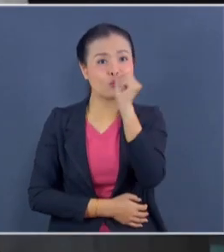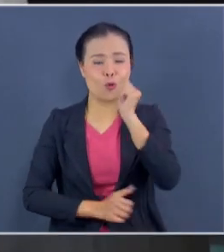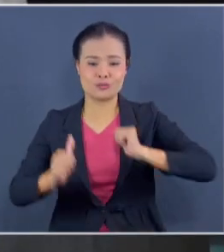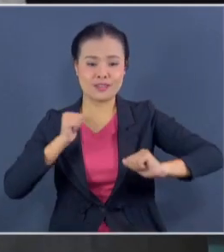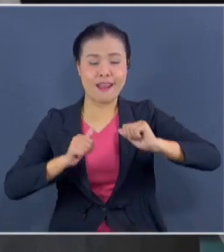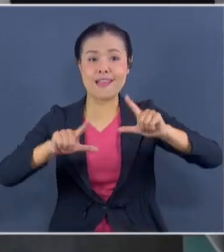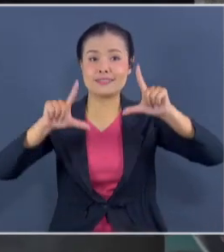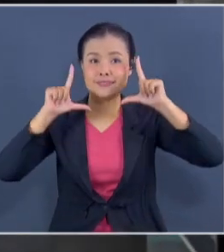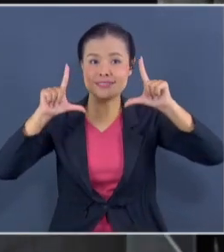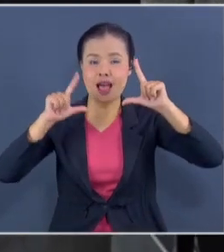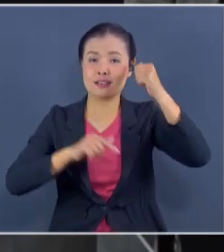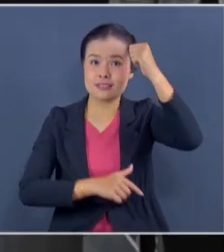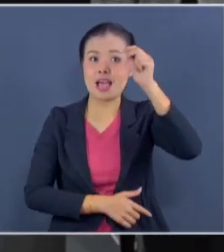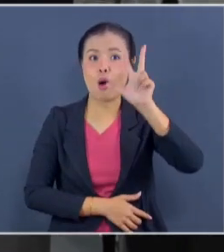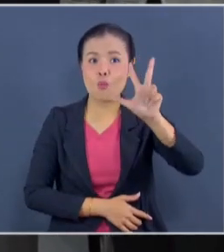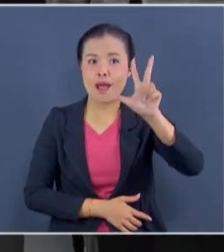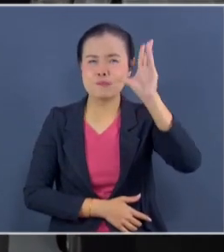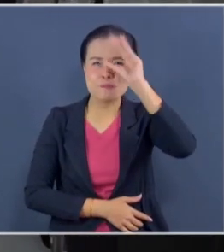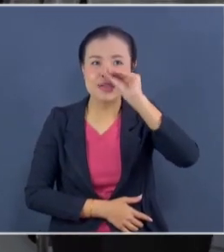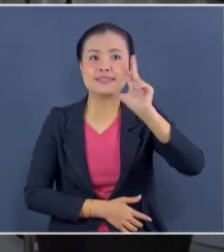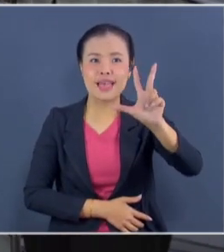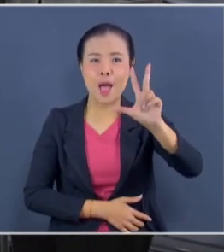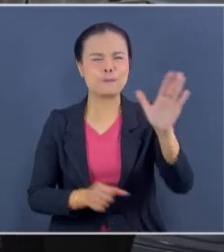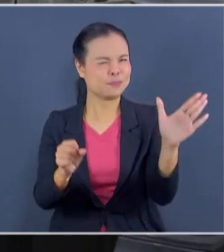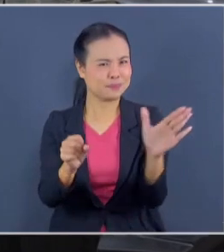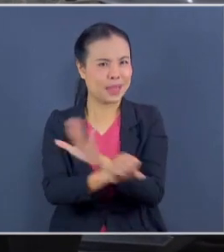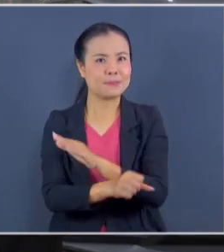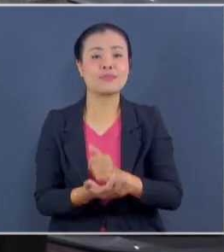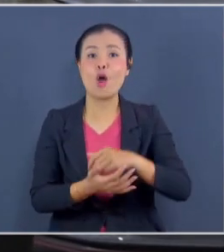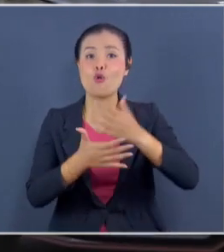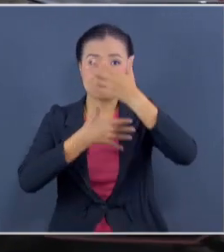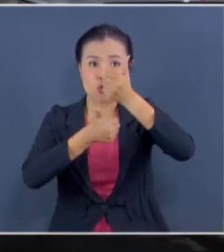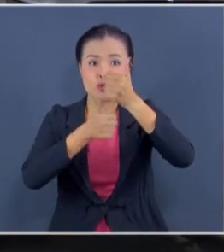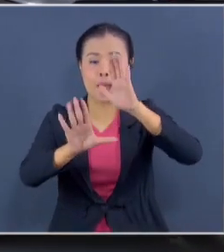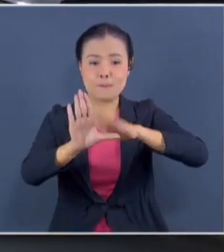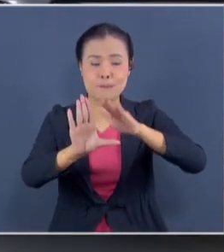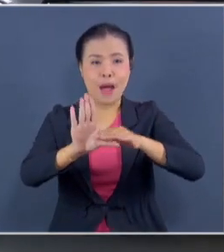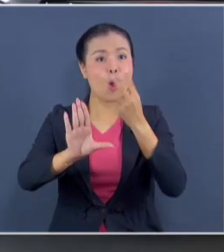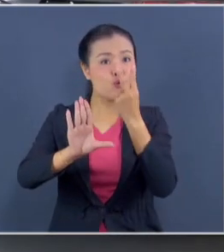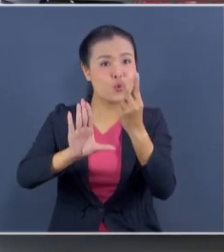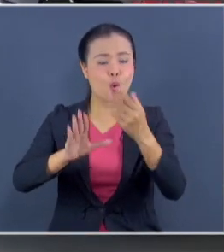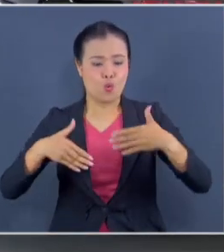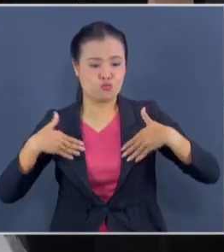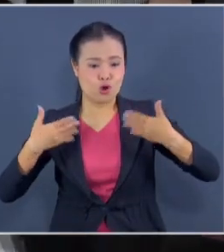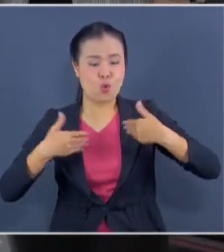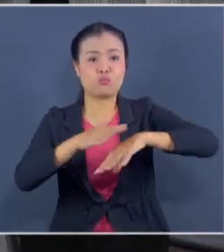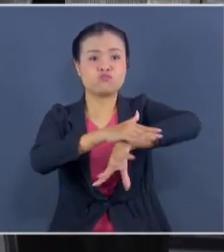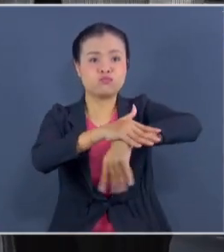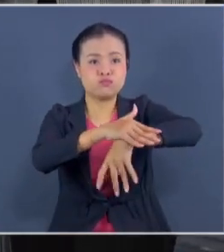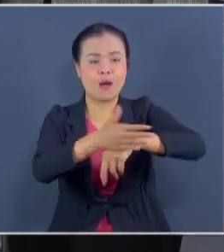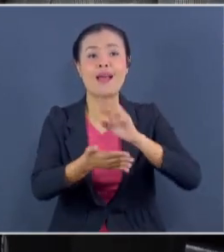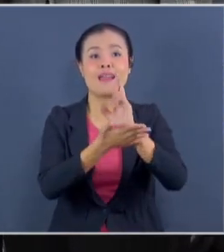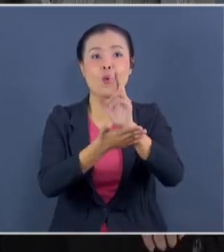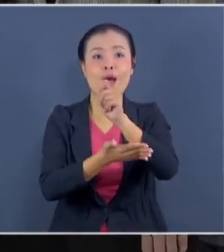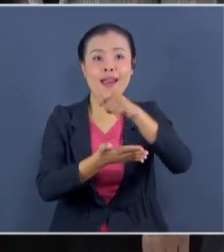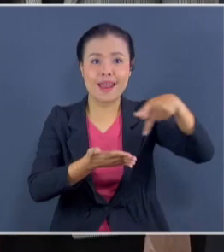ปินชื่อดังตลอด3วัน3คืนเต็มนะคะซึ่งต้องบอกว่ามีผู้ที่สนใจลงทะเบียนเข้าชมงานแล้วก็ร่วมสนุกชิงรางวัลพิเศษผ่านแอปพลิเ